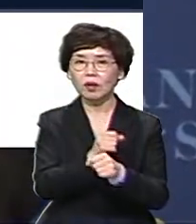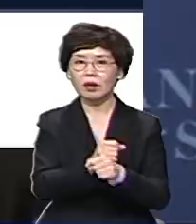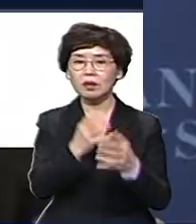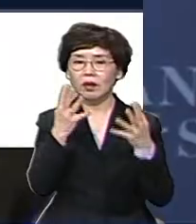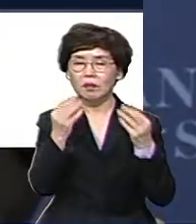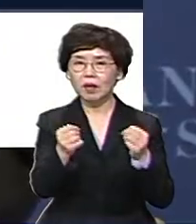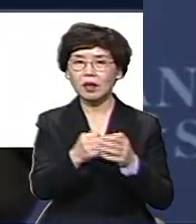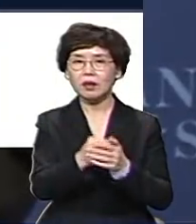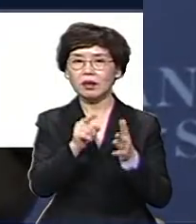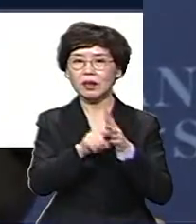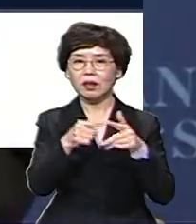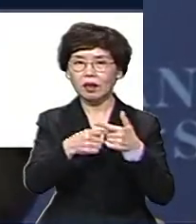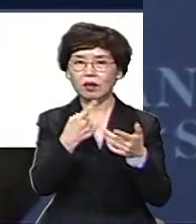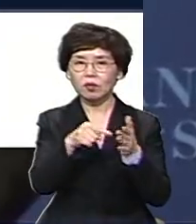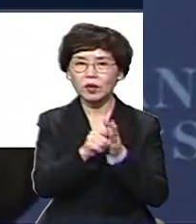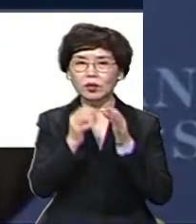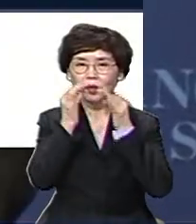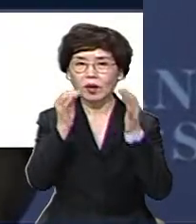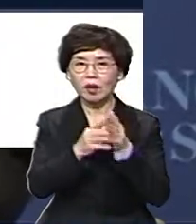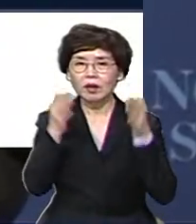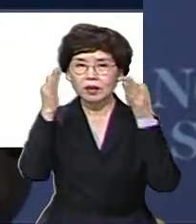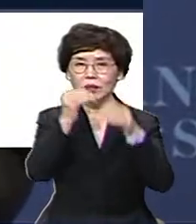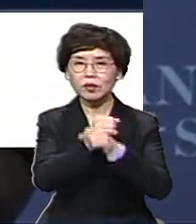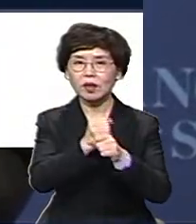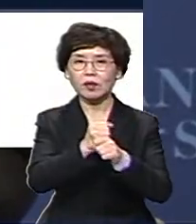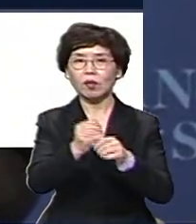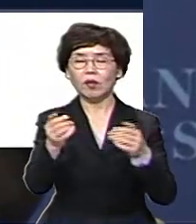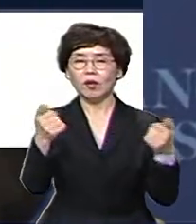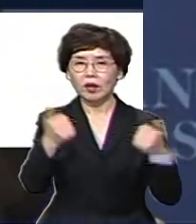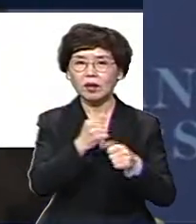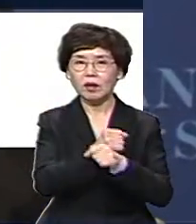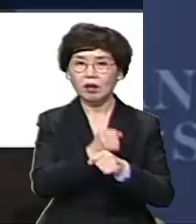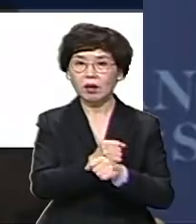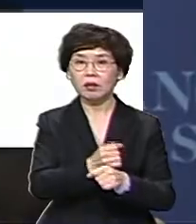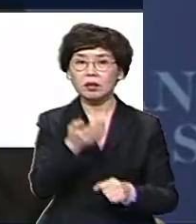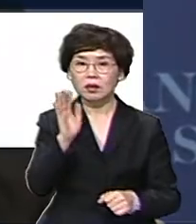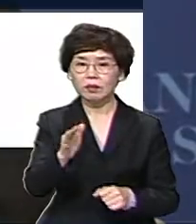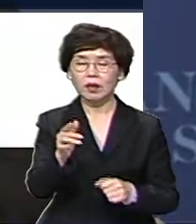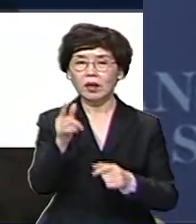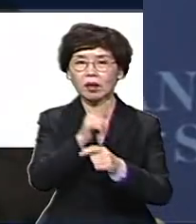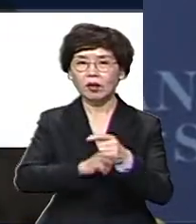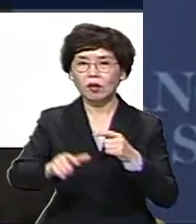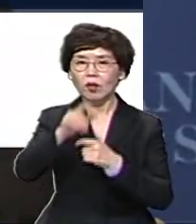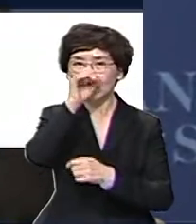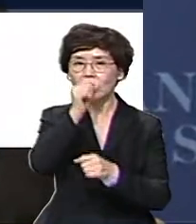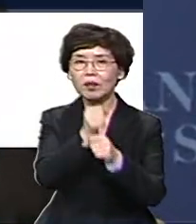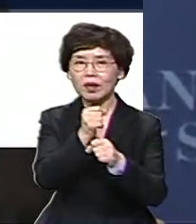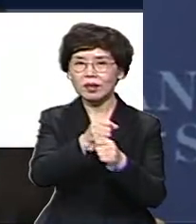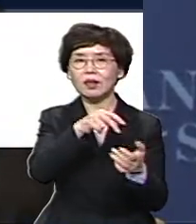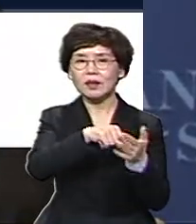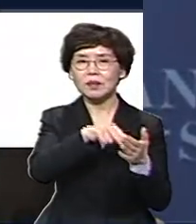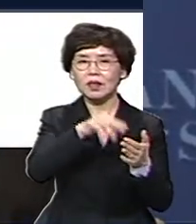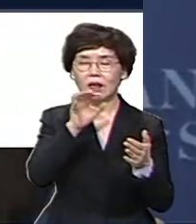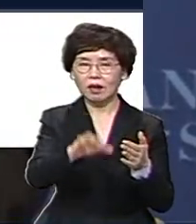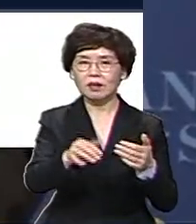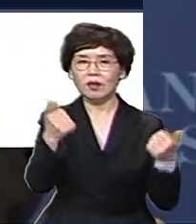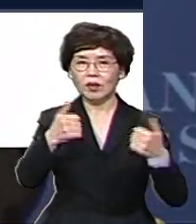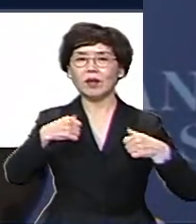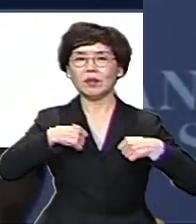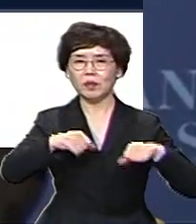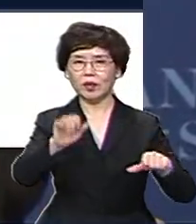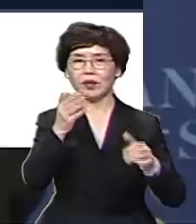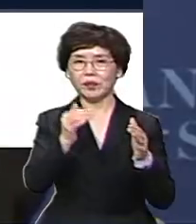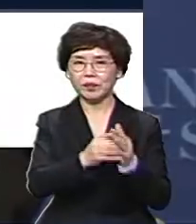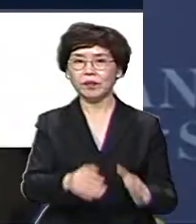더 집중했기 때문에 지난 36시간 동안에 계속해서 많은 일을 하려고 했고 또 집중하고 진행을